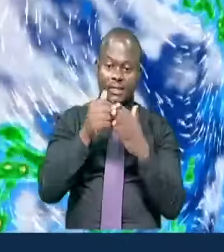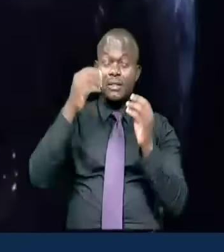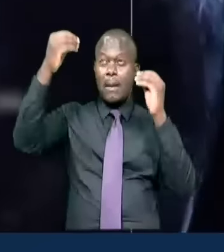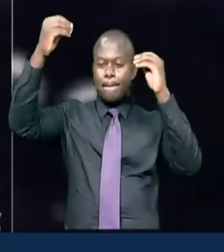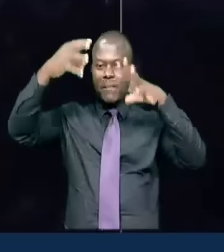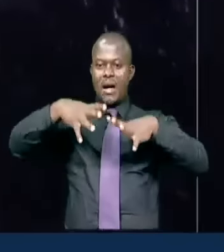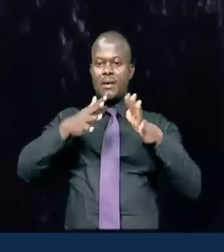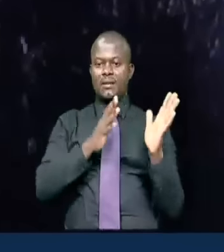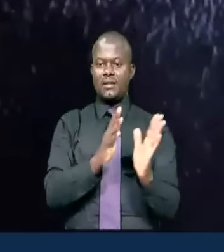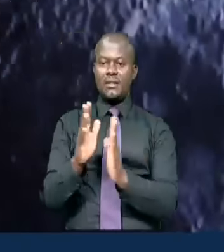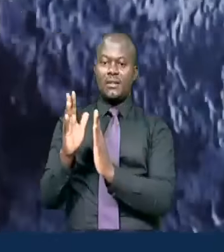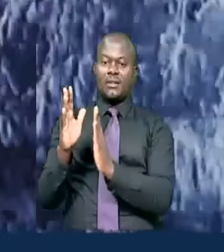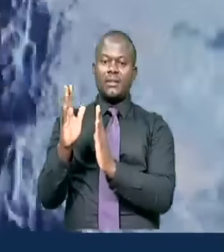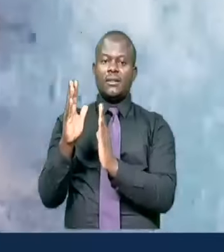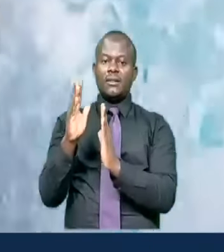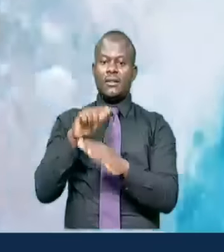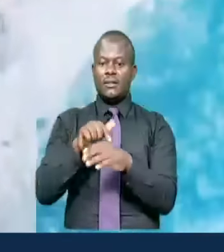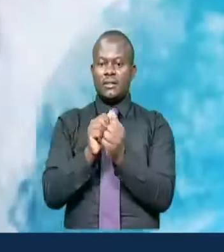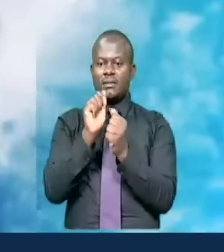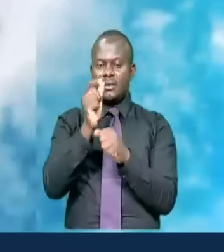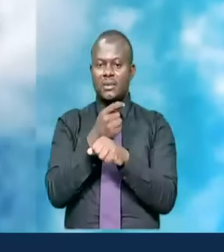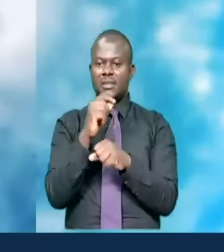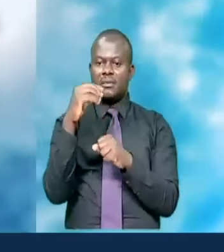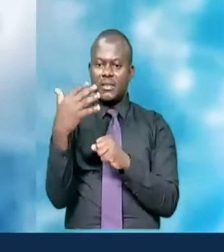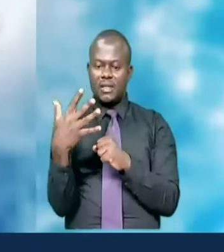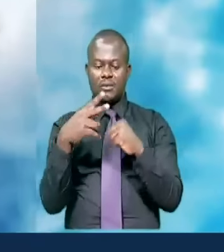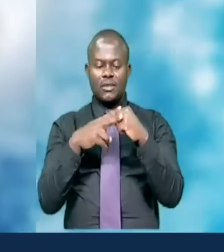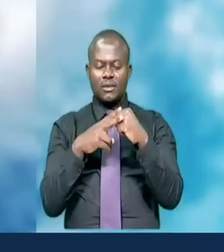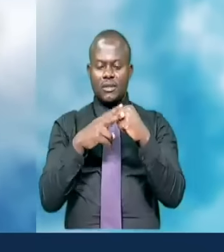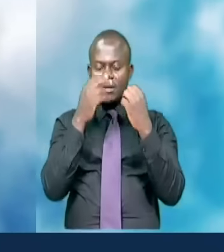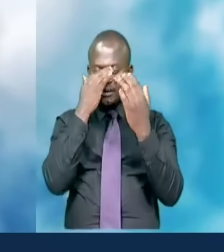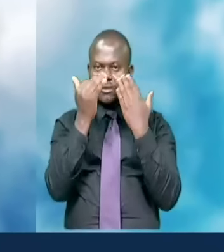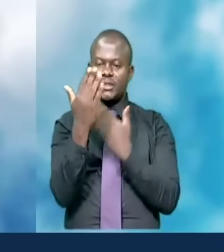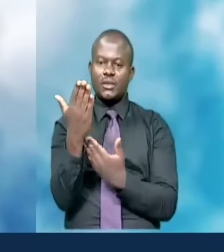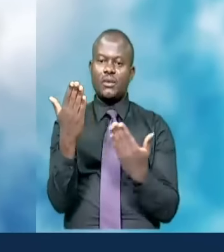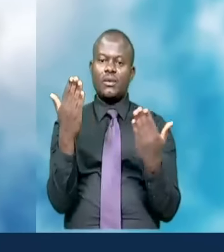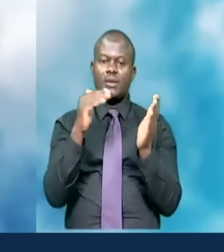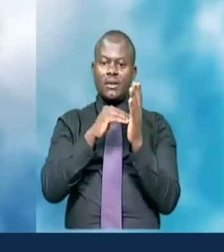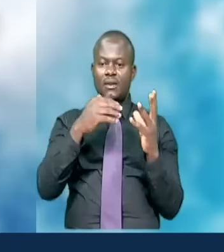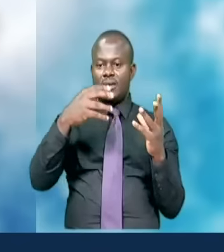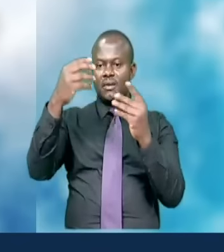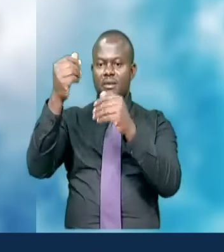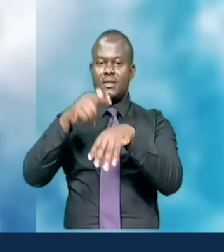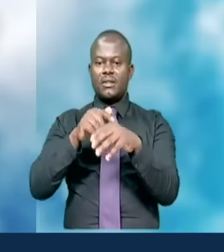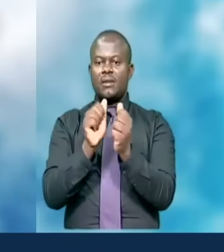izuba riteganyijwe kurasa mu masaha saa 11:57 za mu gitondo rirenge saa